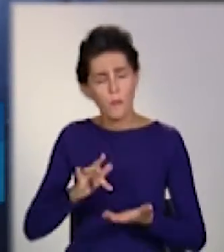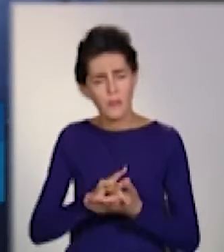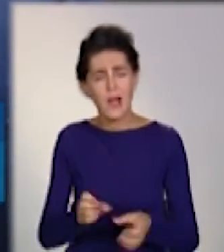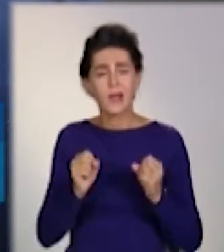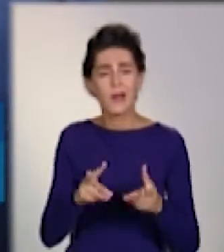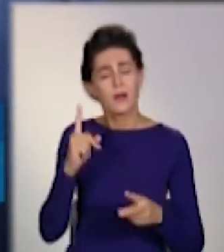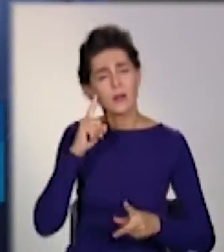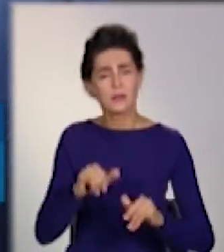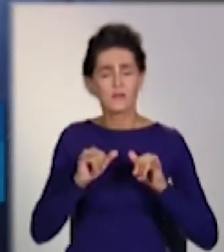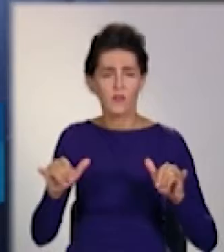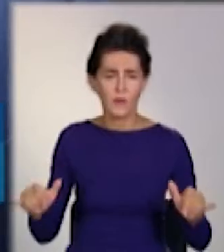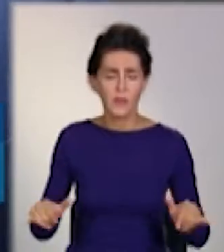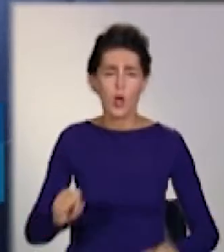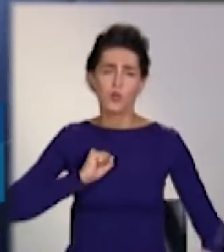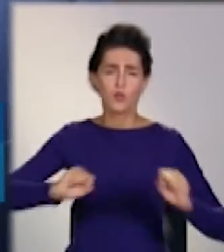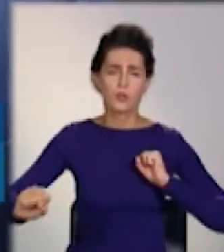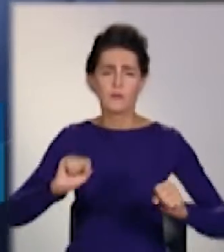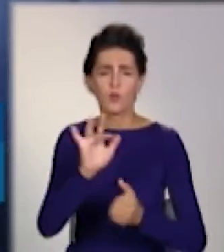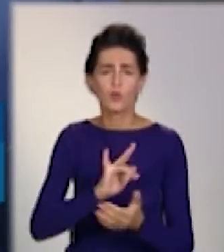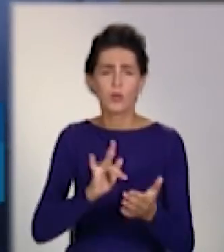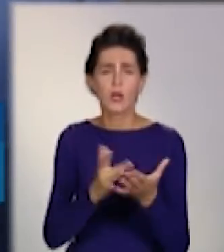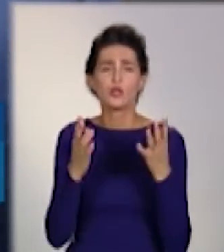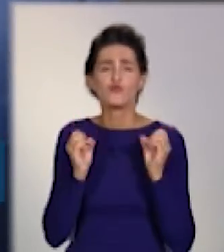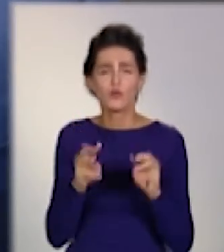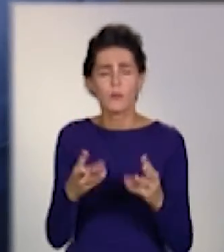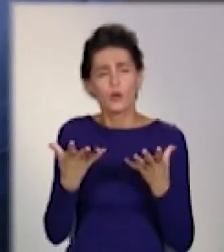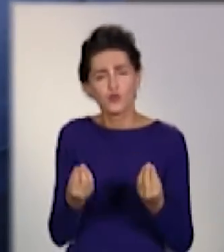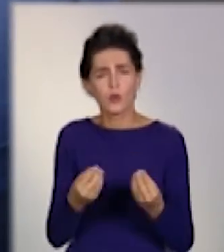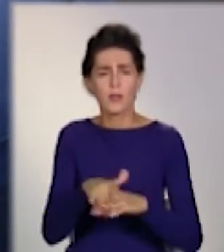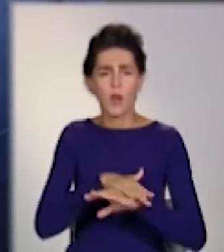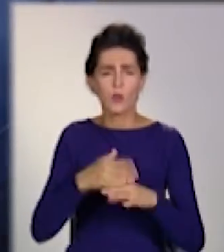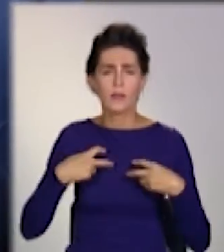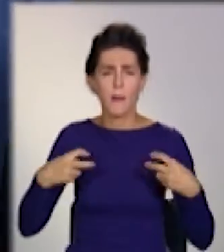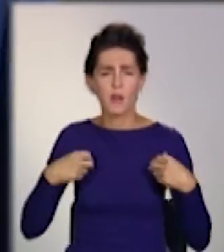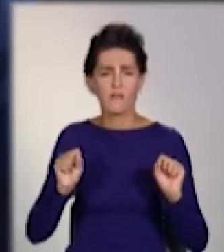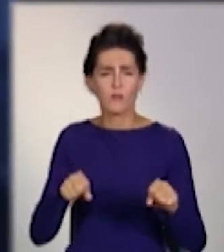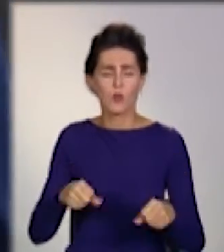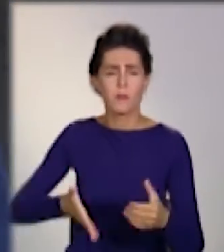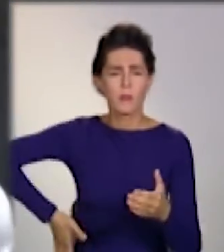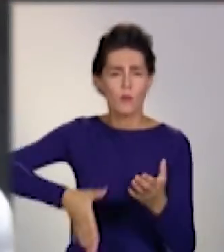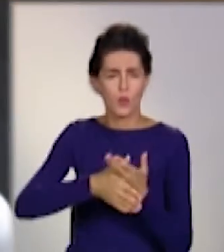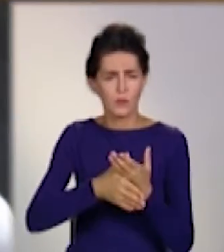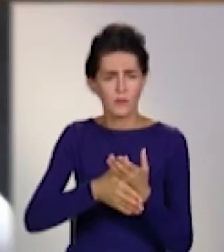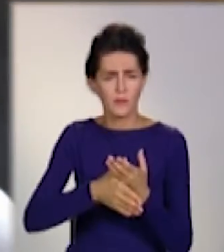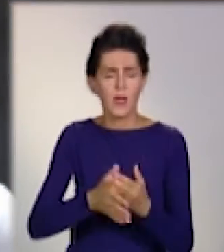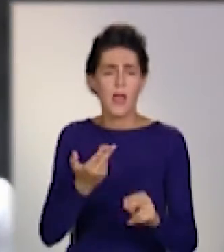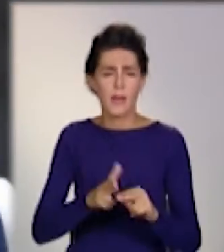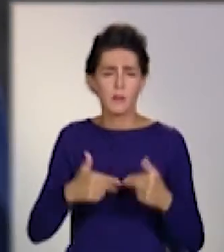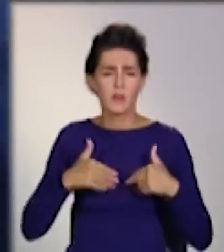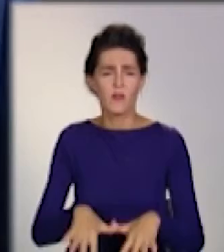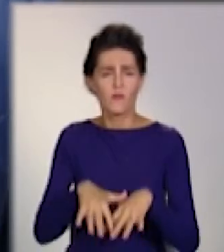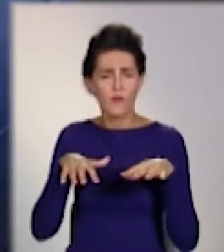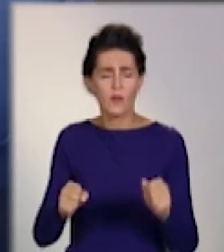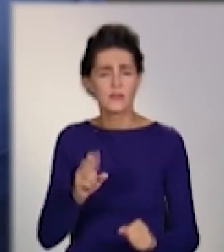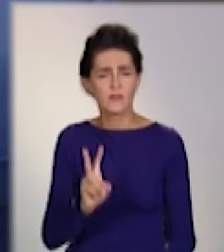числі узнати у руководства міста, чим ще народні депутати можуть допомогти міській владі, муніципальній